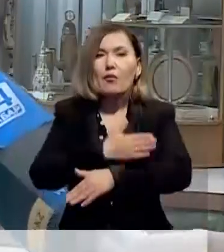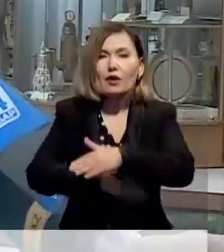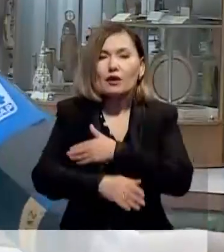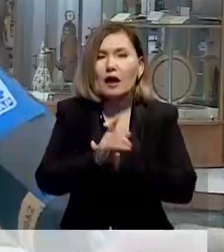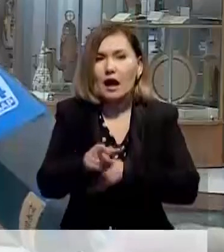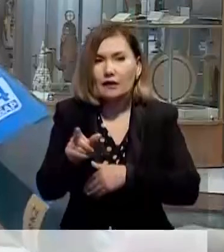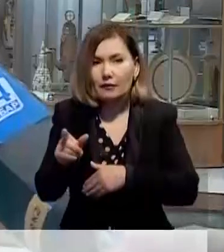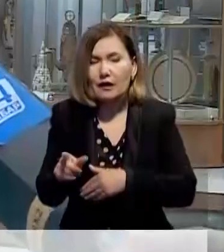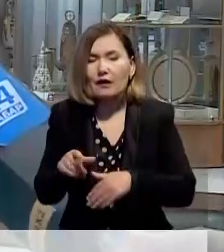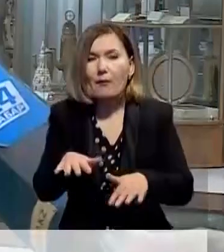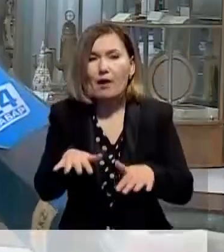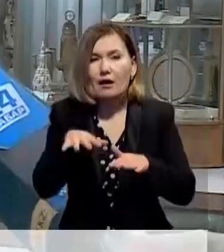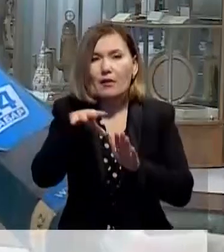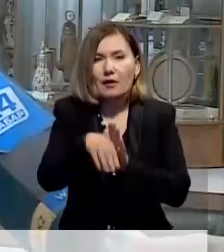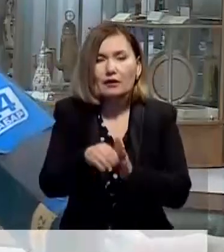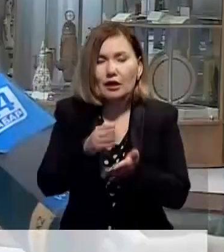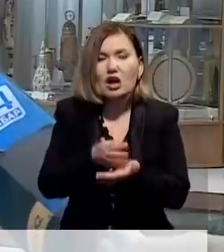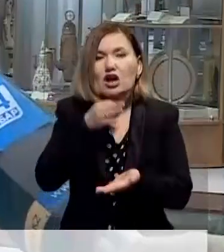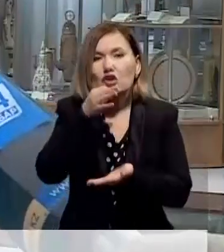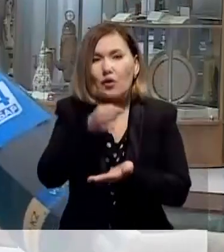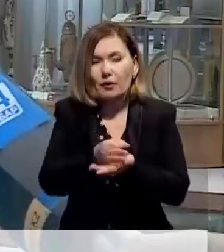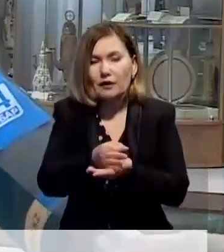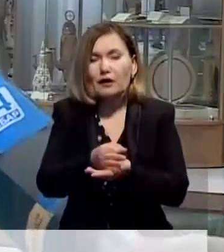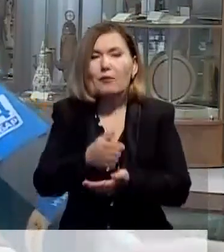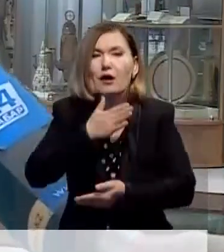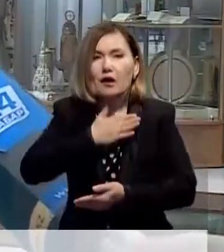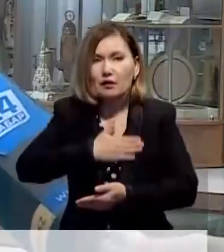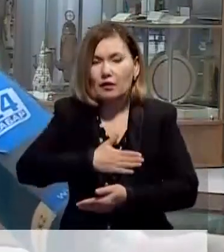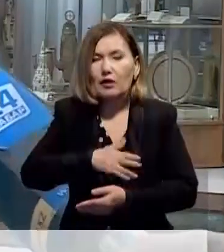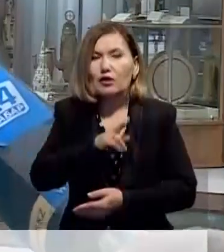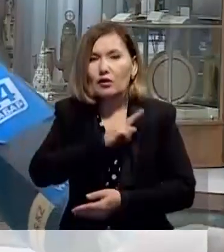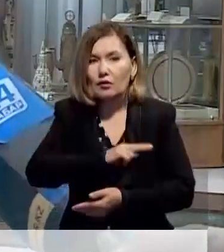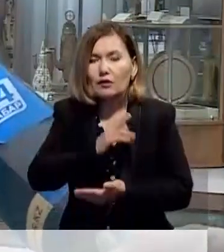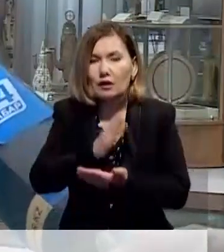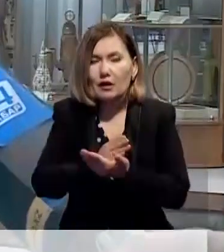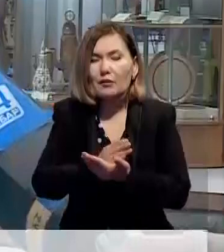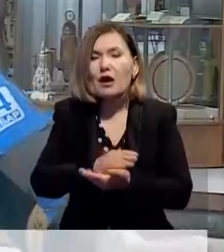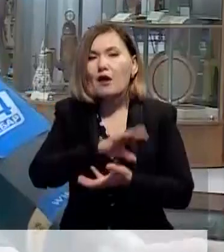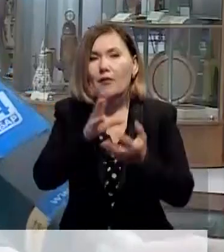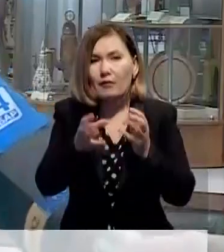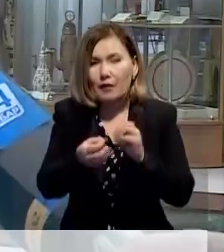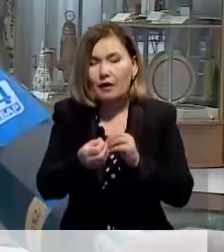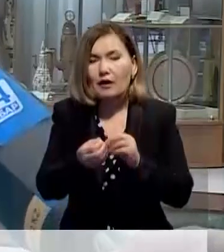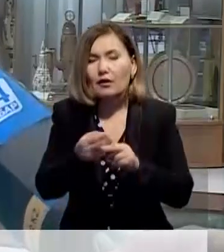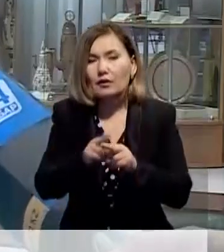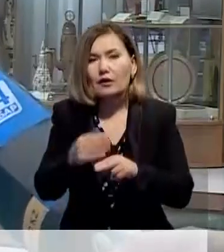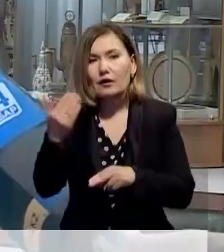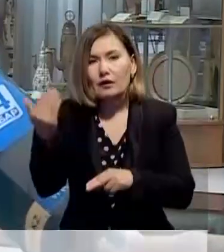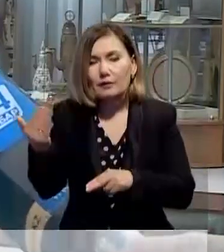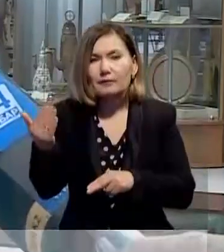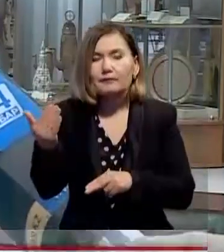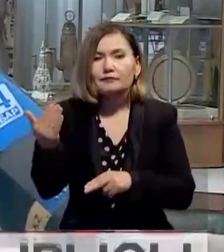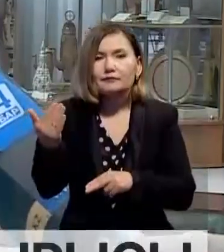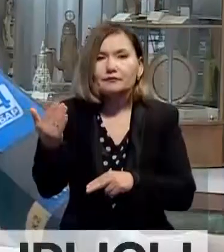бойынша жауаптарына біз қанағаттанамыз, бірақ ойдағыдай емес. Көбінесе жаңағындай